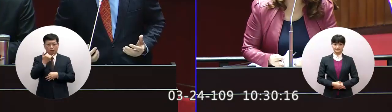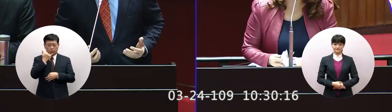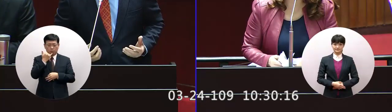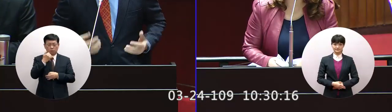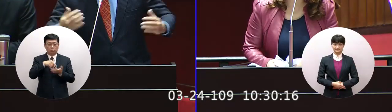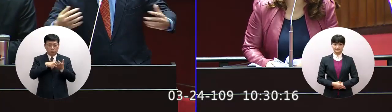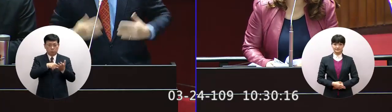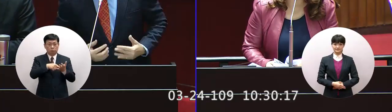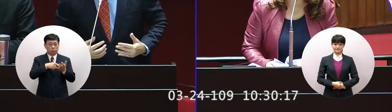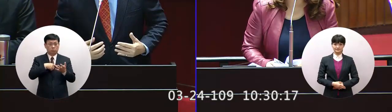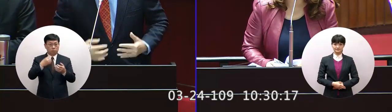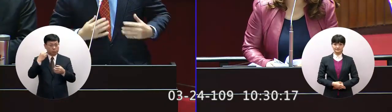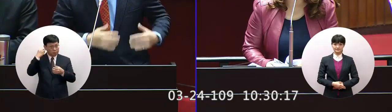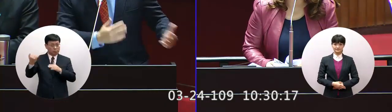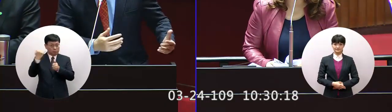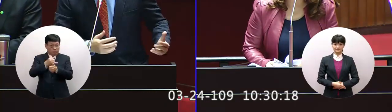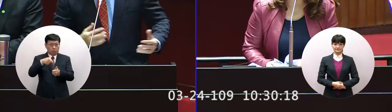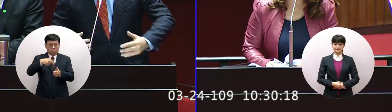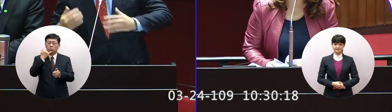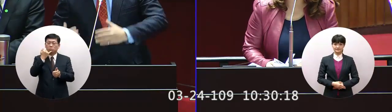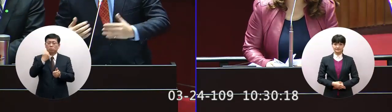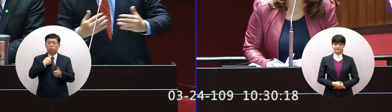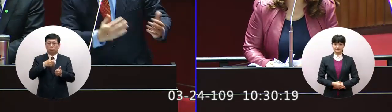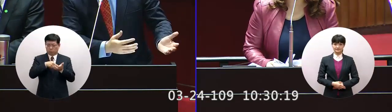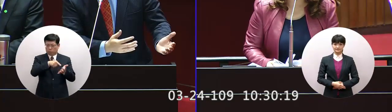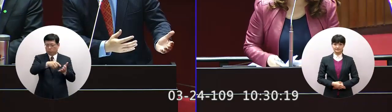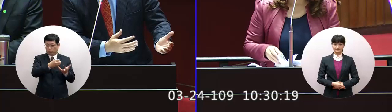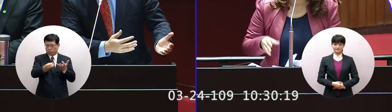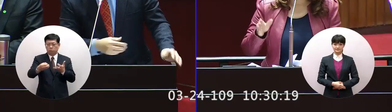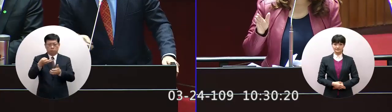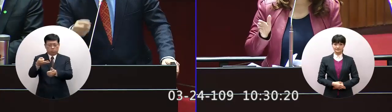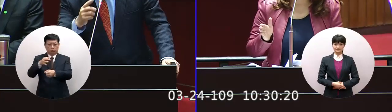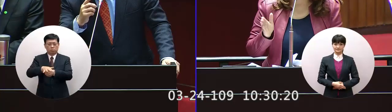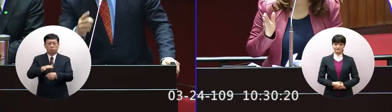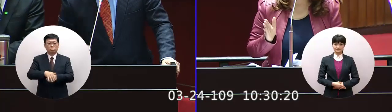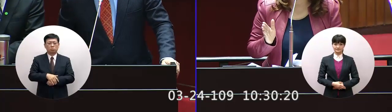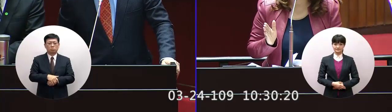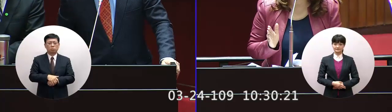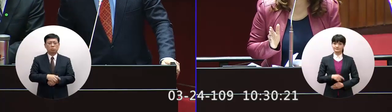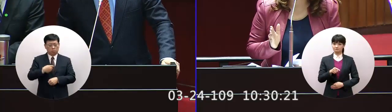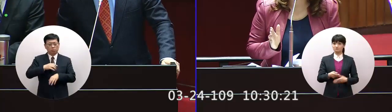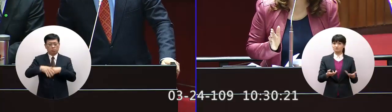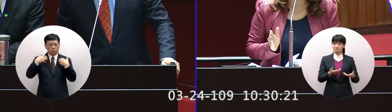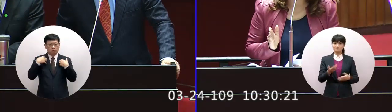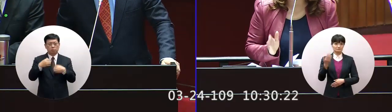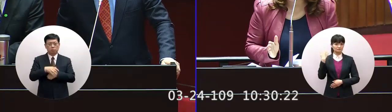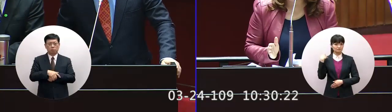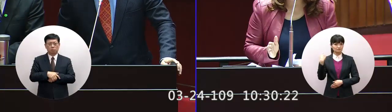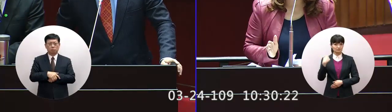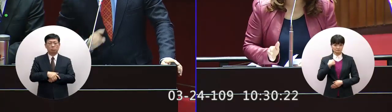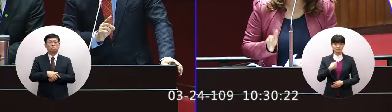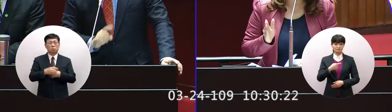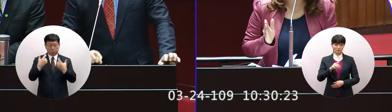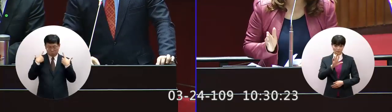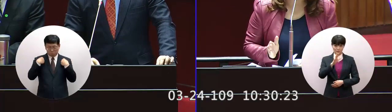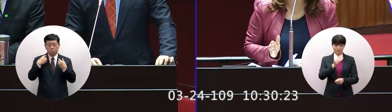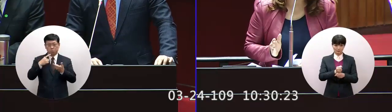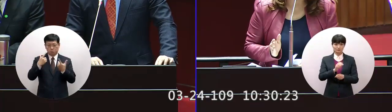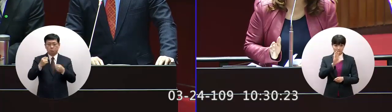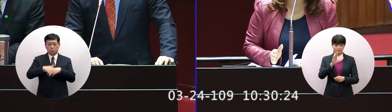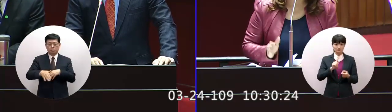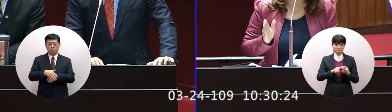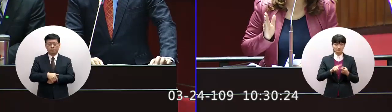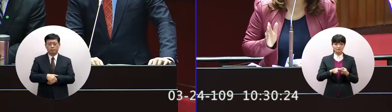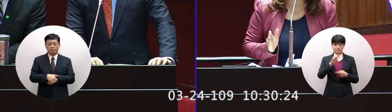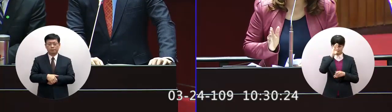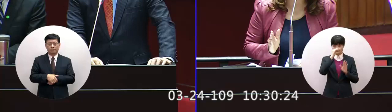新社区的新住民，他来到这边这一部分，我们会从这里去加强。这一部分我们可以来， 我们本来就已经有在做， 我们会处理。 所以在防疫